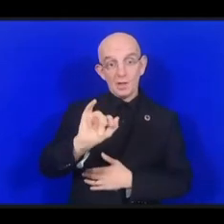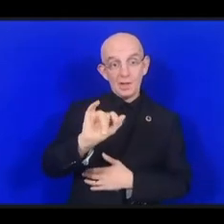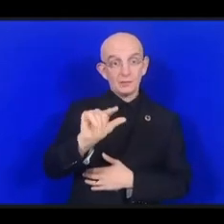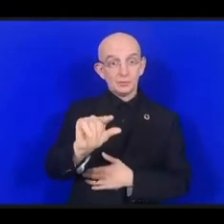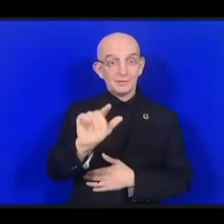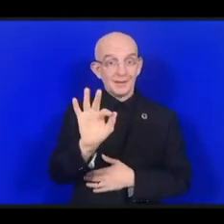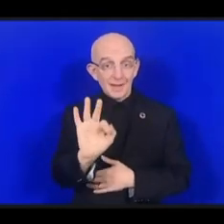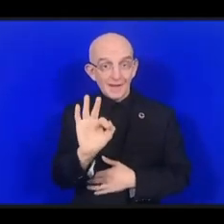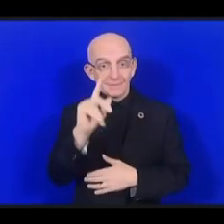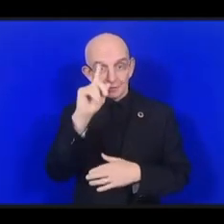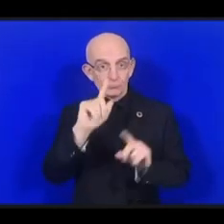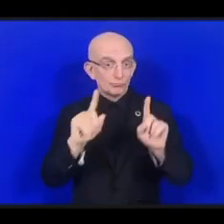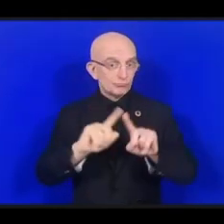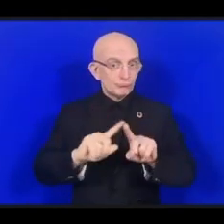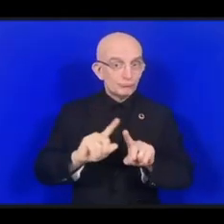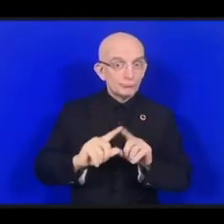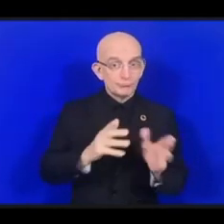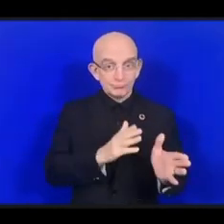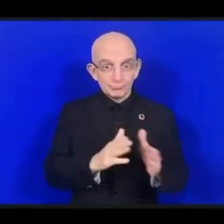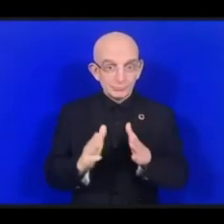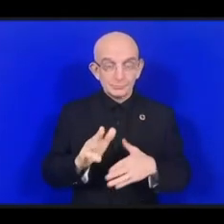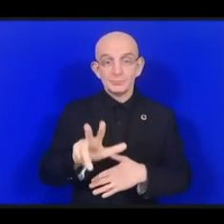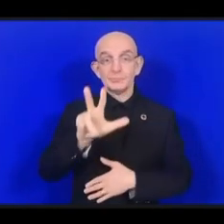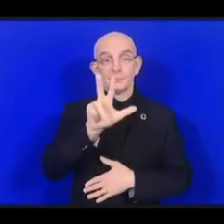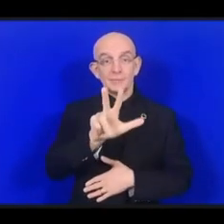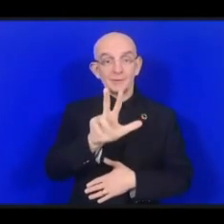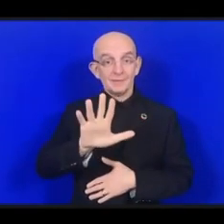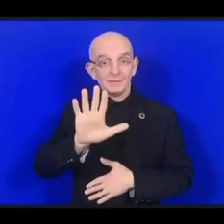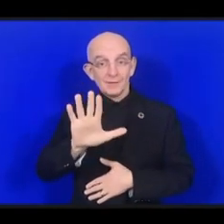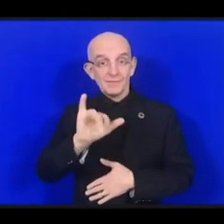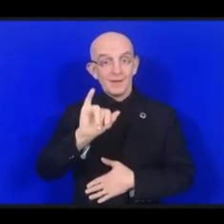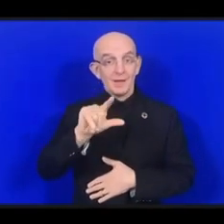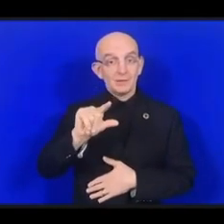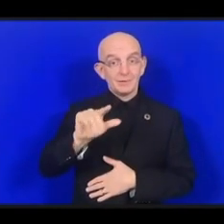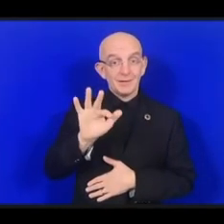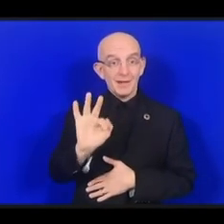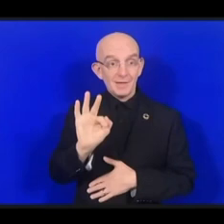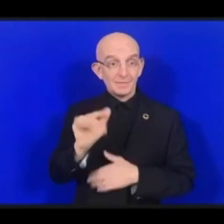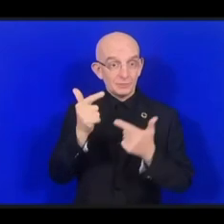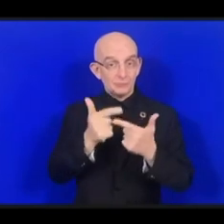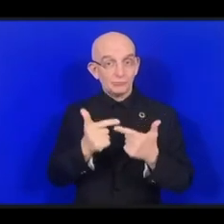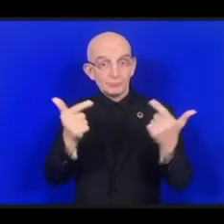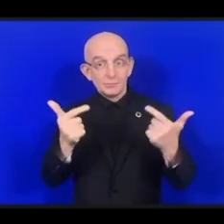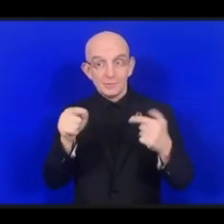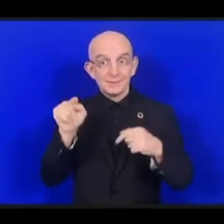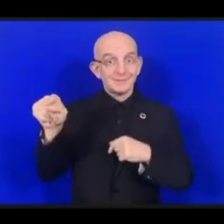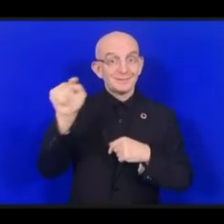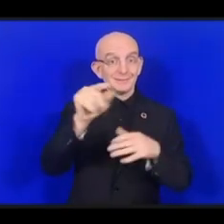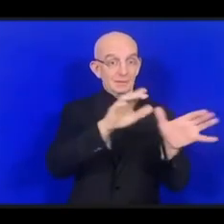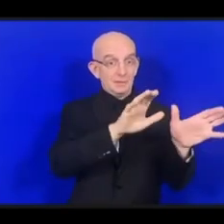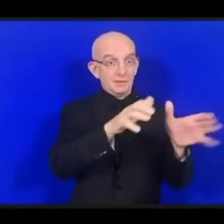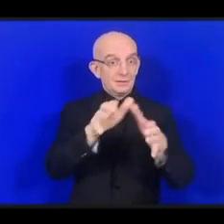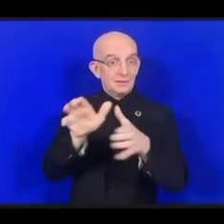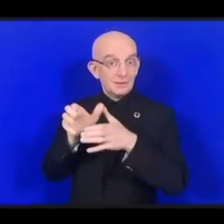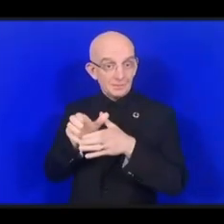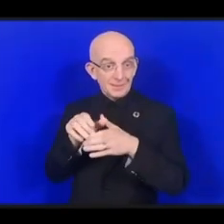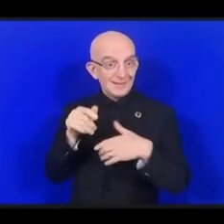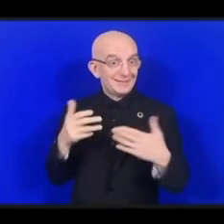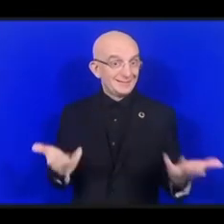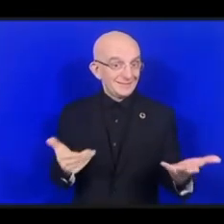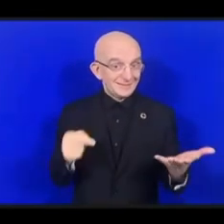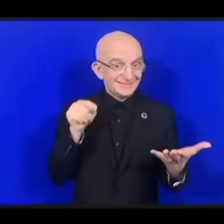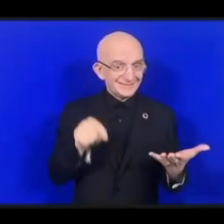经容许数百个，如果不是数千个更多的在线参与者为我们的论坛做出了贡